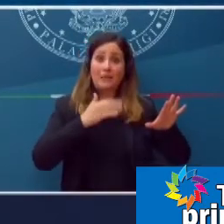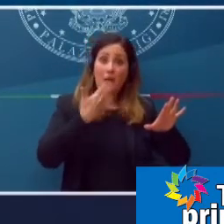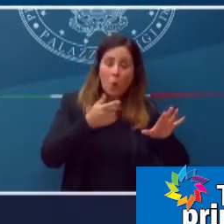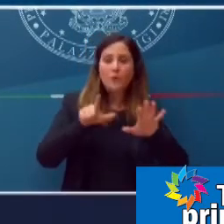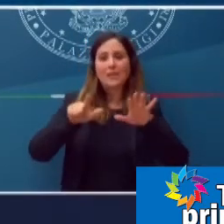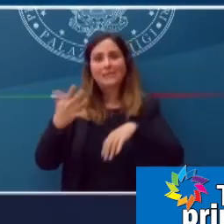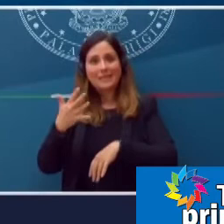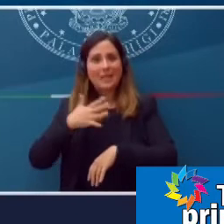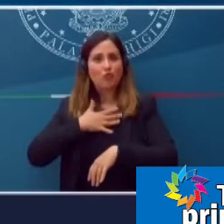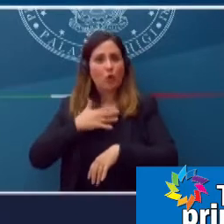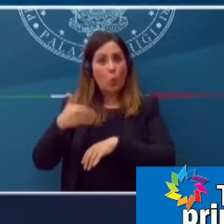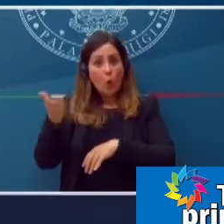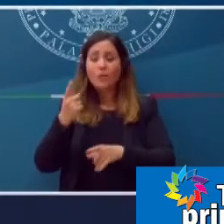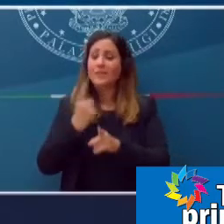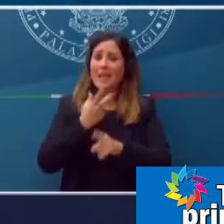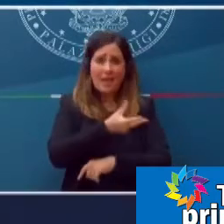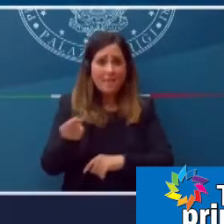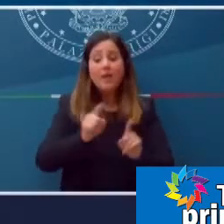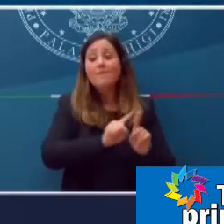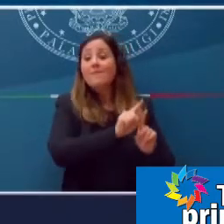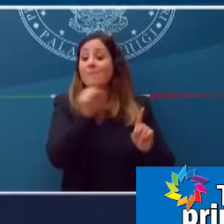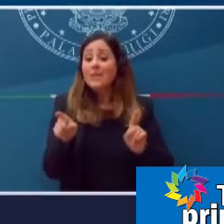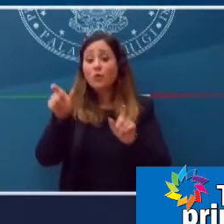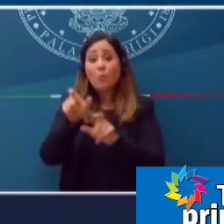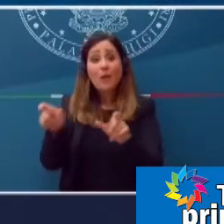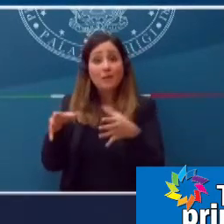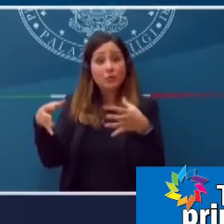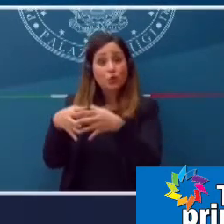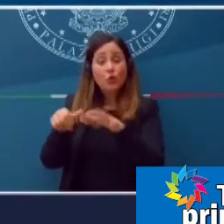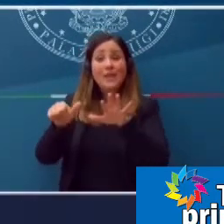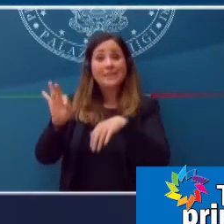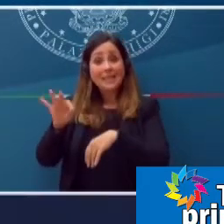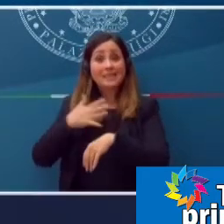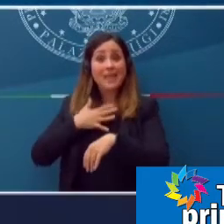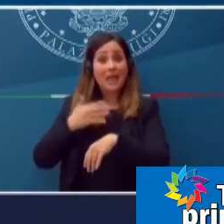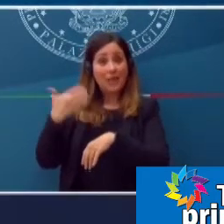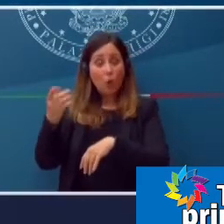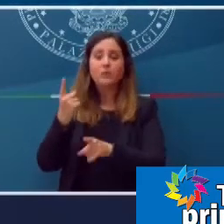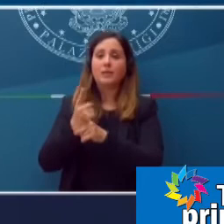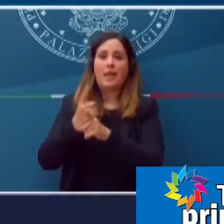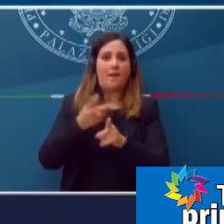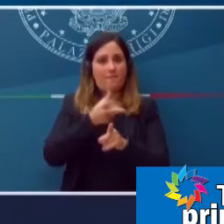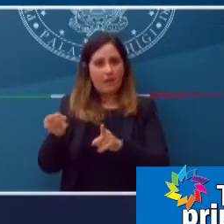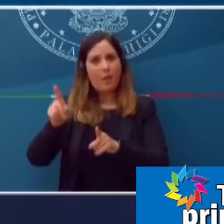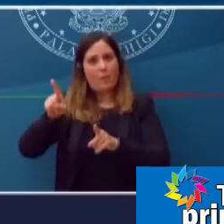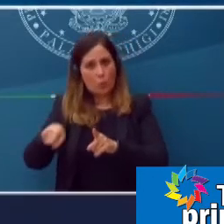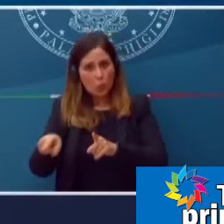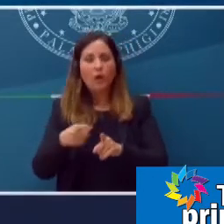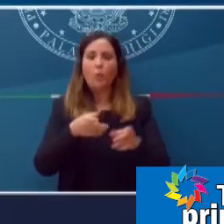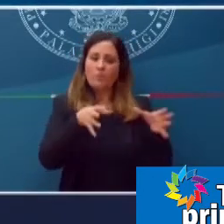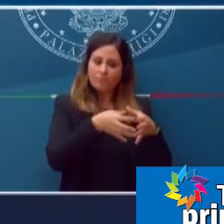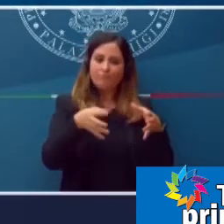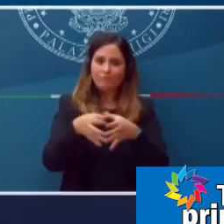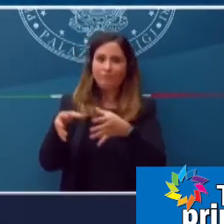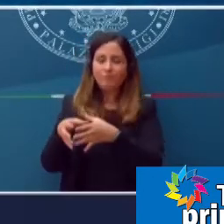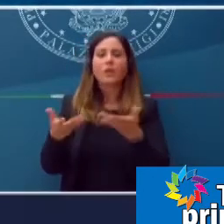quelli che hanno più di 70 fino ad arrivare a quelli che hanno più di 60. Tutto dipende da questo. Tutto. Quindi